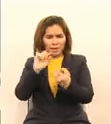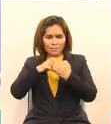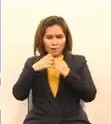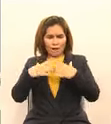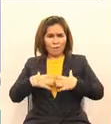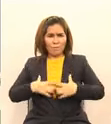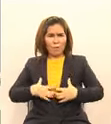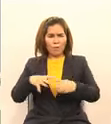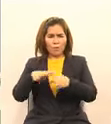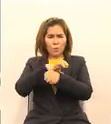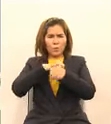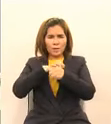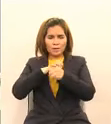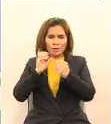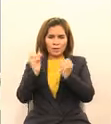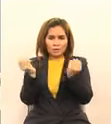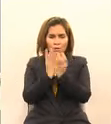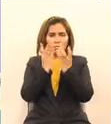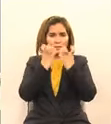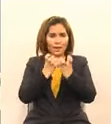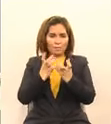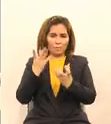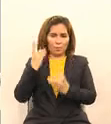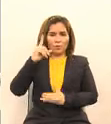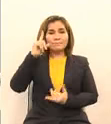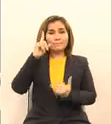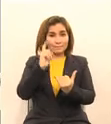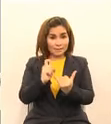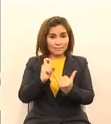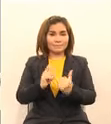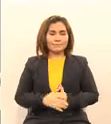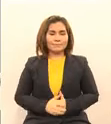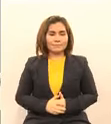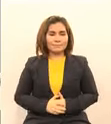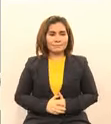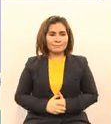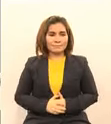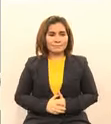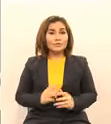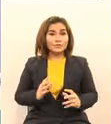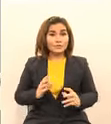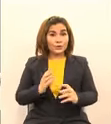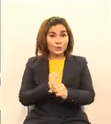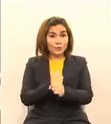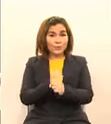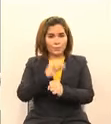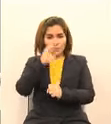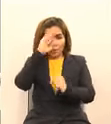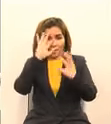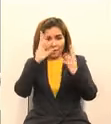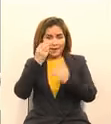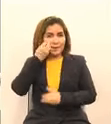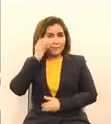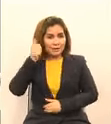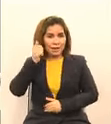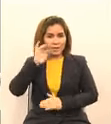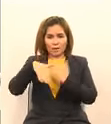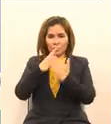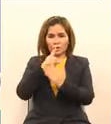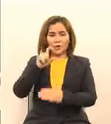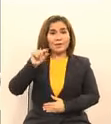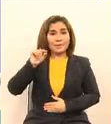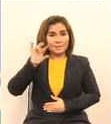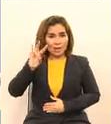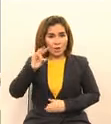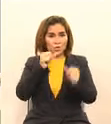สบและรุนแรงเสียชีวิตเมื่อวานเช่นกันนะมันโดยสรุปแล้วกลับบ้านแล้ว127รายนะยังรักษาในโร